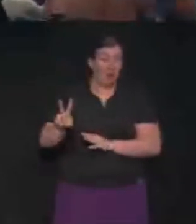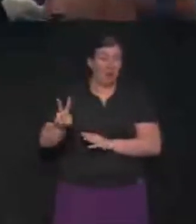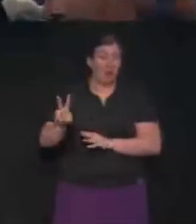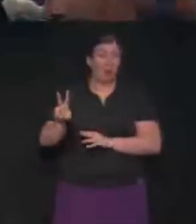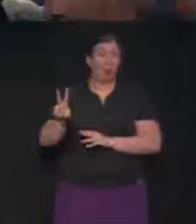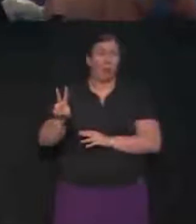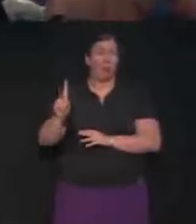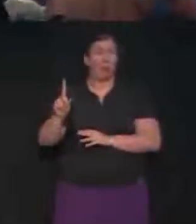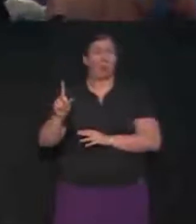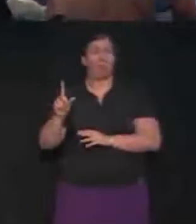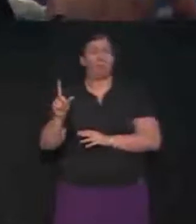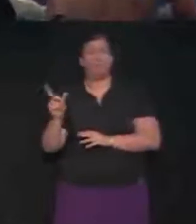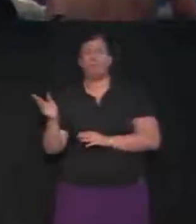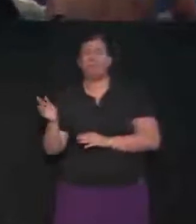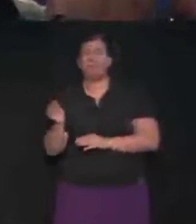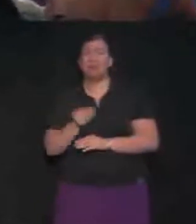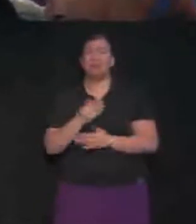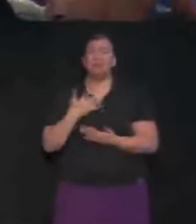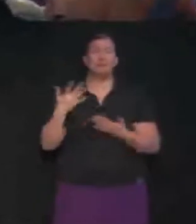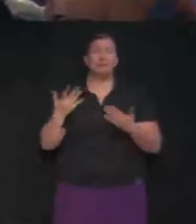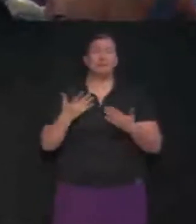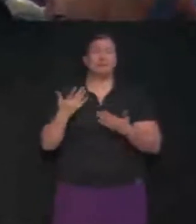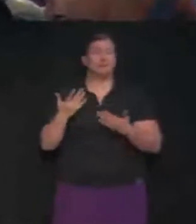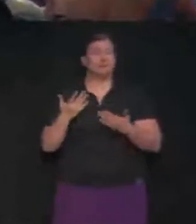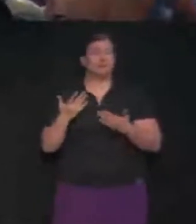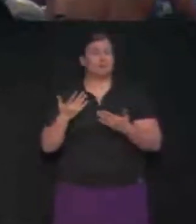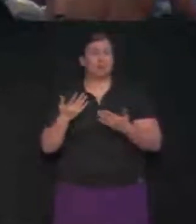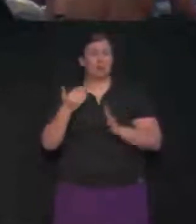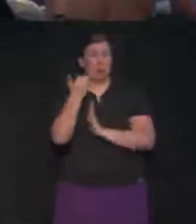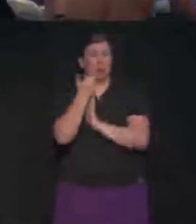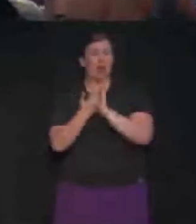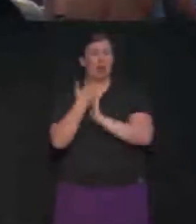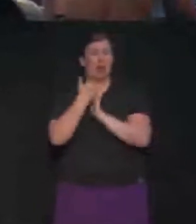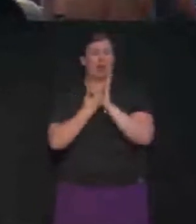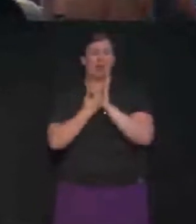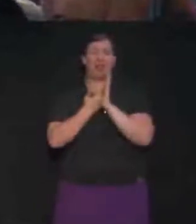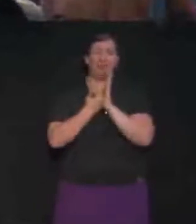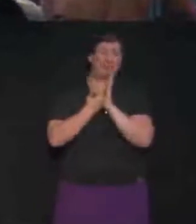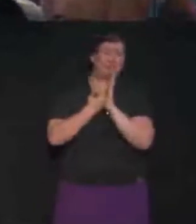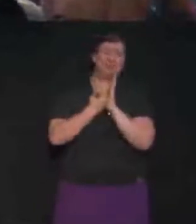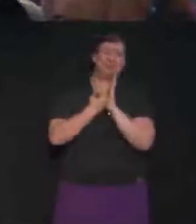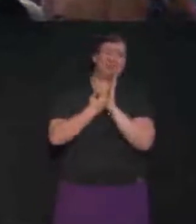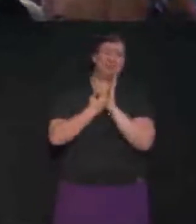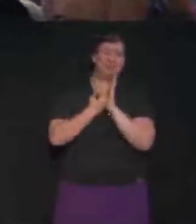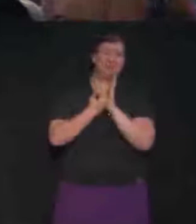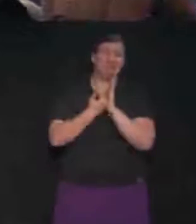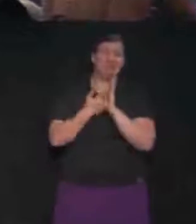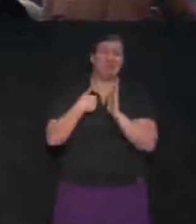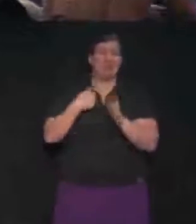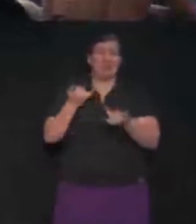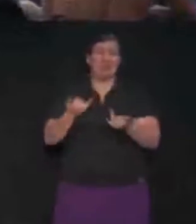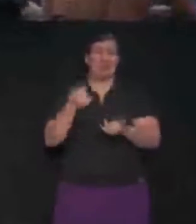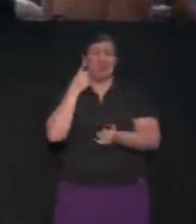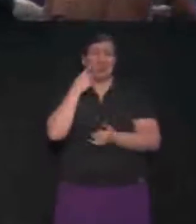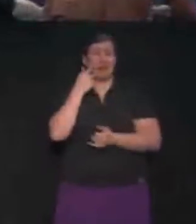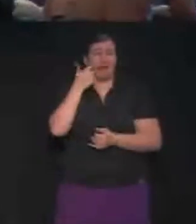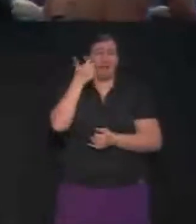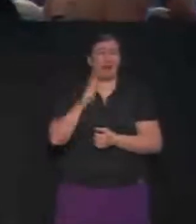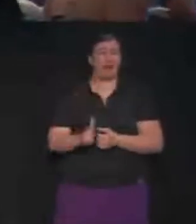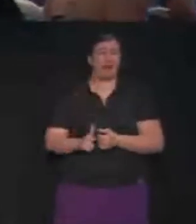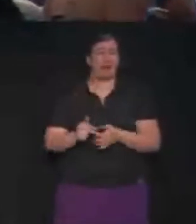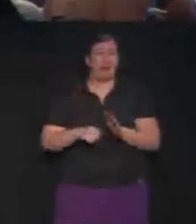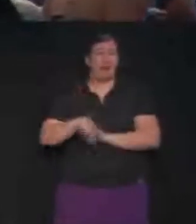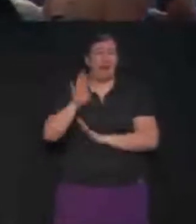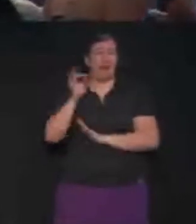Hardcore regeln in die Geruch schreiben wir haben hier das Forum von zwei Drittel Mehrheit für die